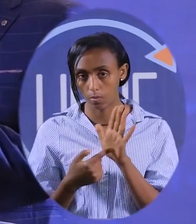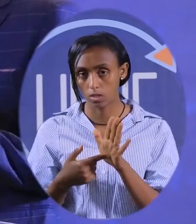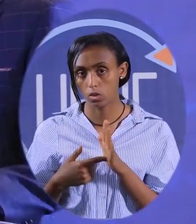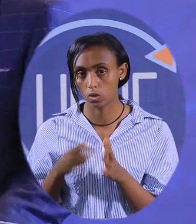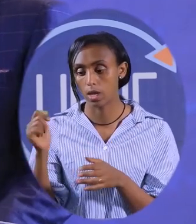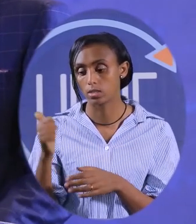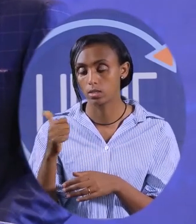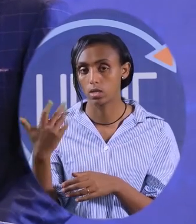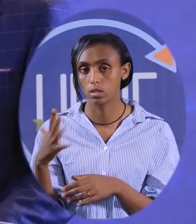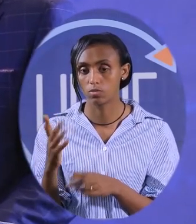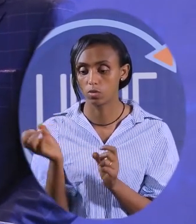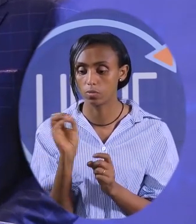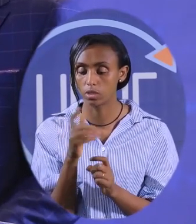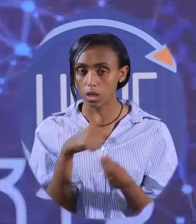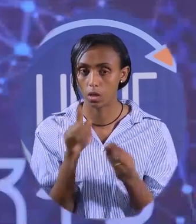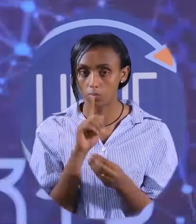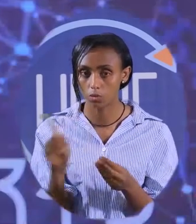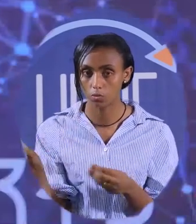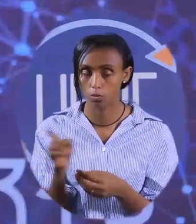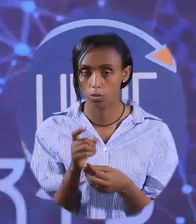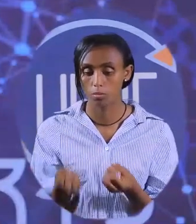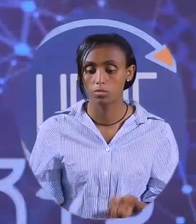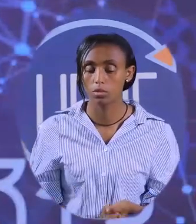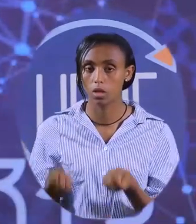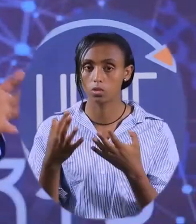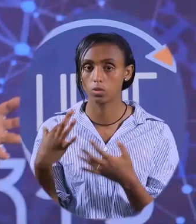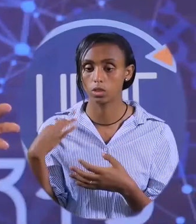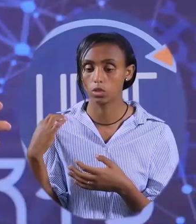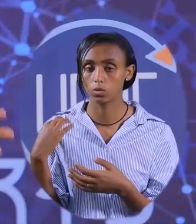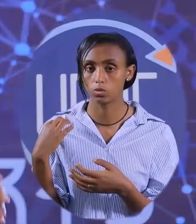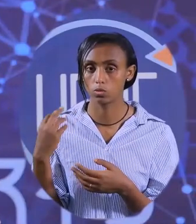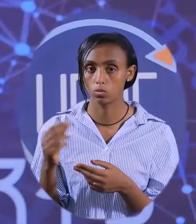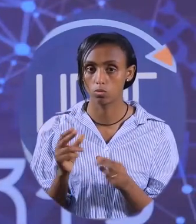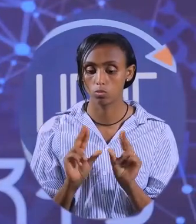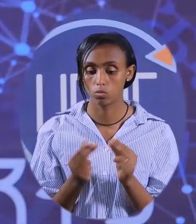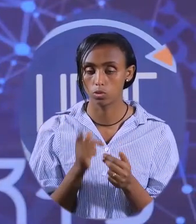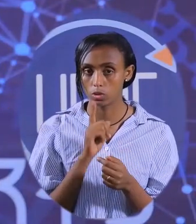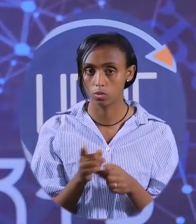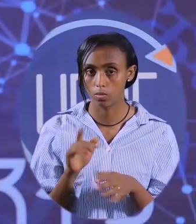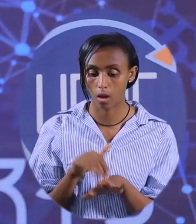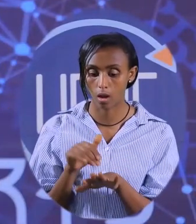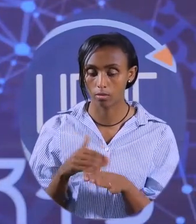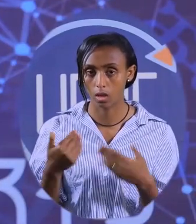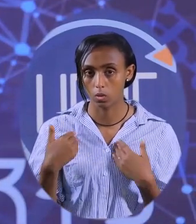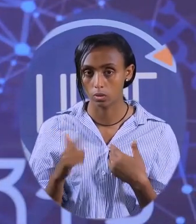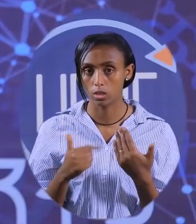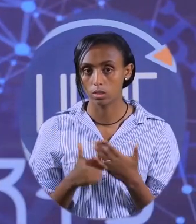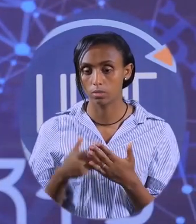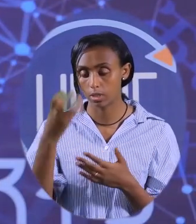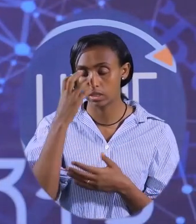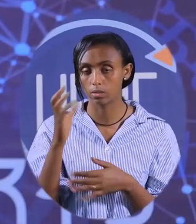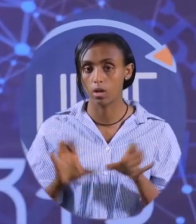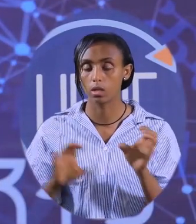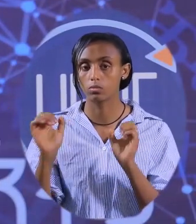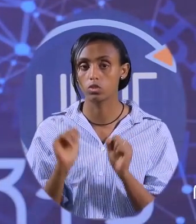ምናልባት ከ10 እስከ 15% አካባቢ ነው የሚሆነው አብዛኛው የግሉ ሴክተር ነው መነቃቃት ያለበት ስለዚህ መንግስት